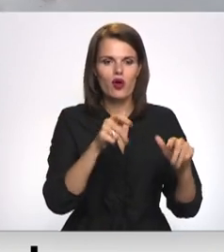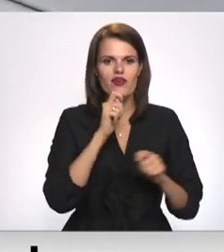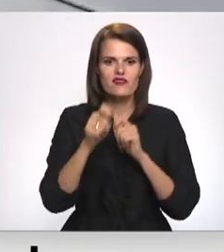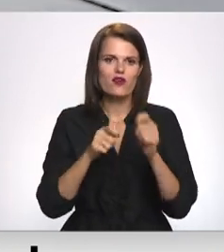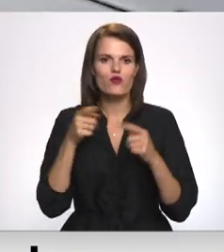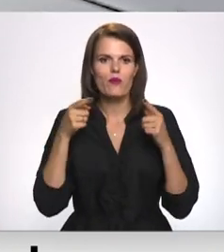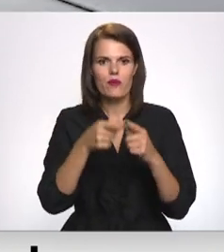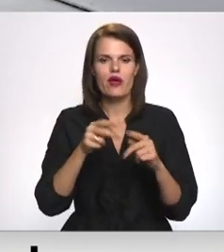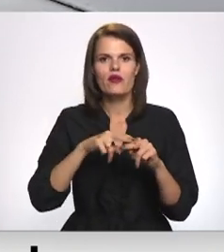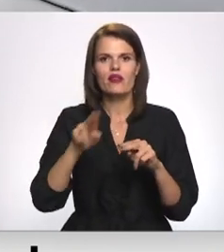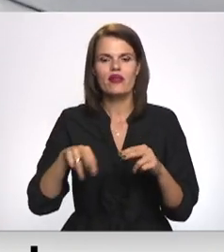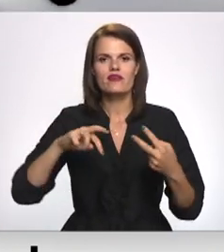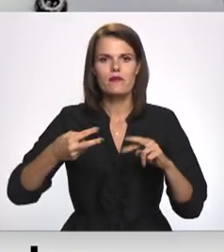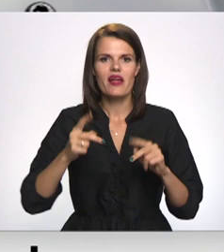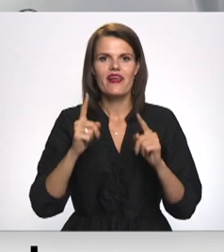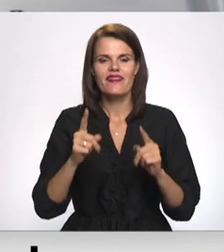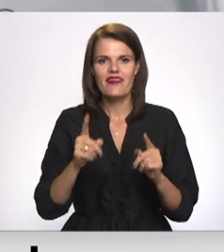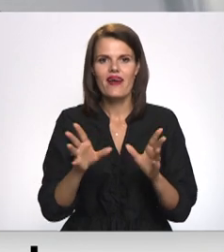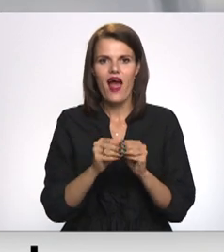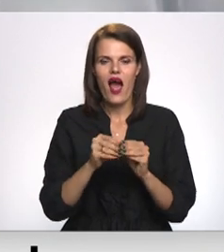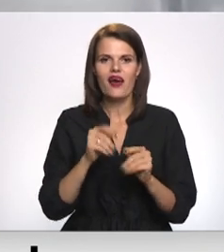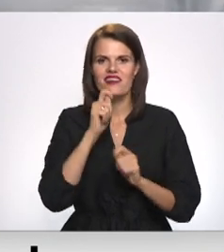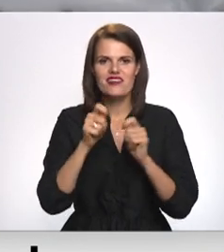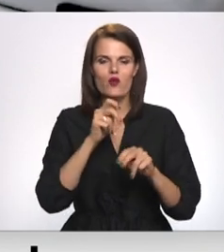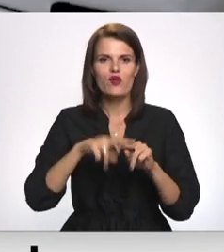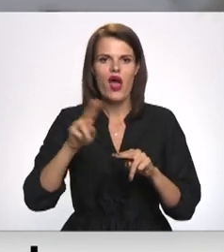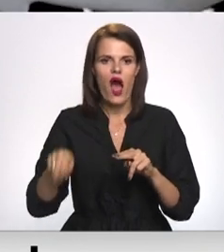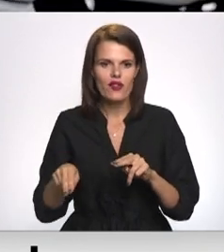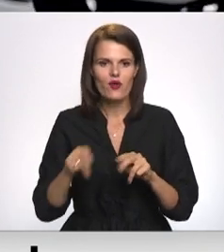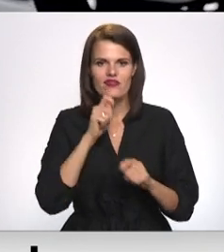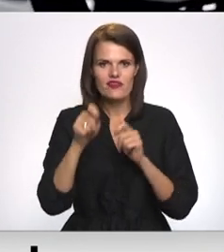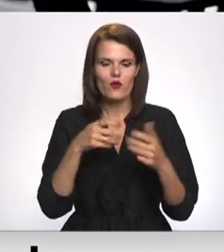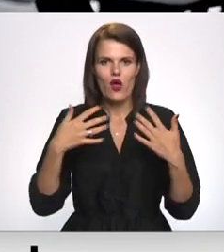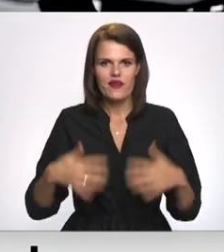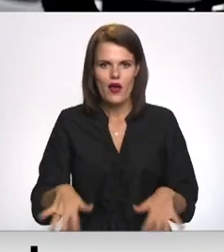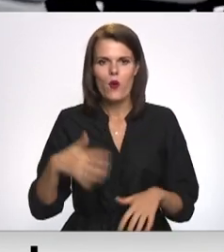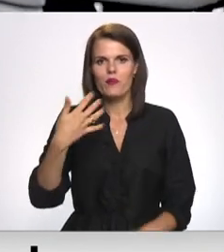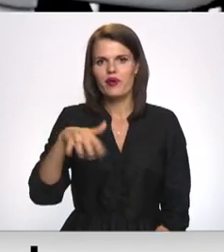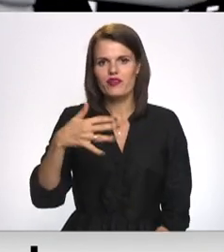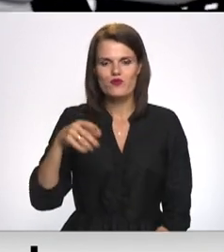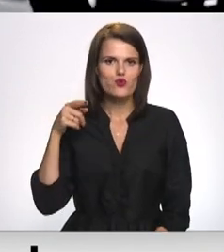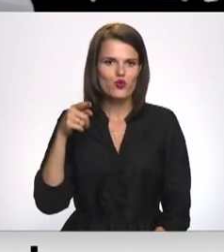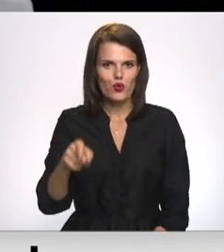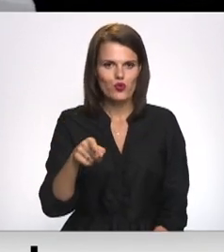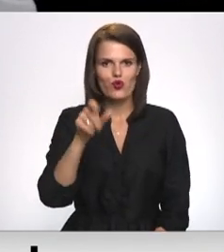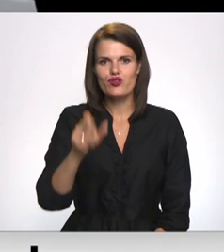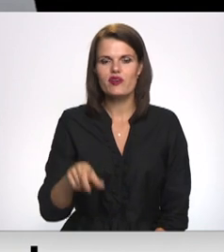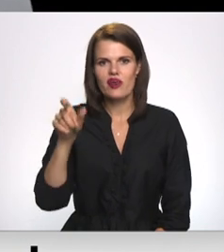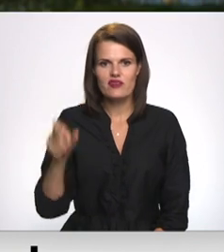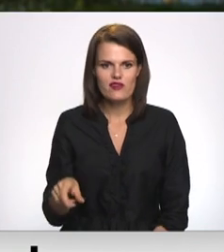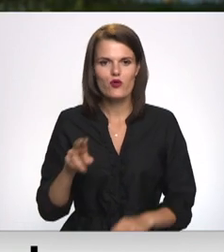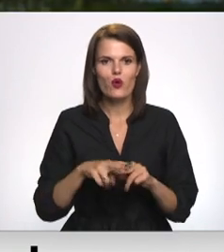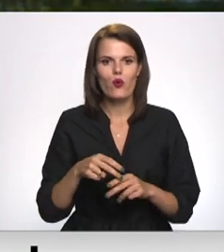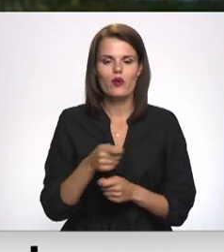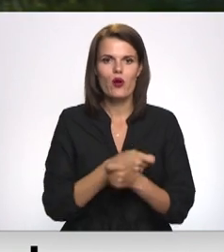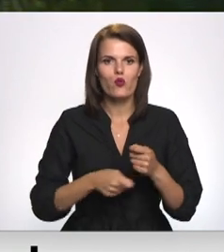tikai ar ziedotāju atļauju. Ziedojuma droni iegādēji šobrīd ziedojuši jau vairāk nekā 50 000 iedzīvotāju un uzņēmumu.